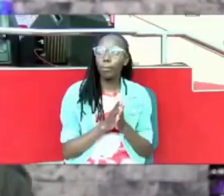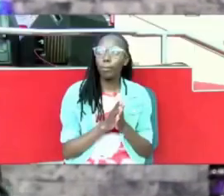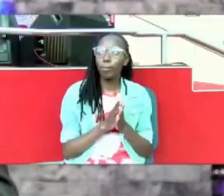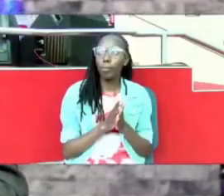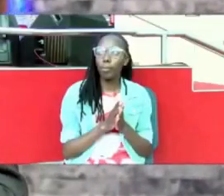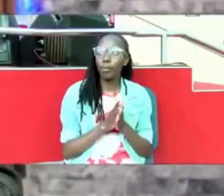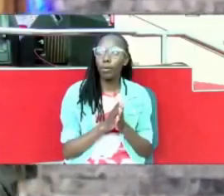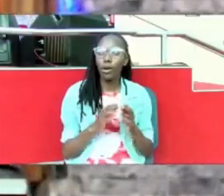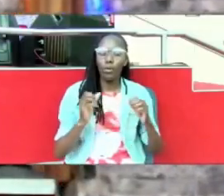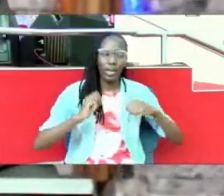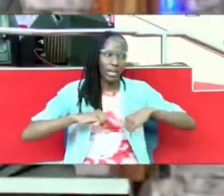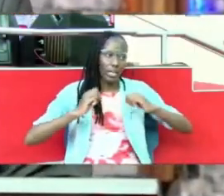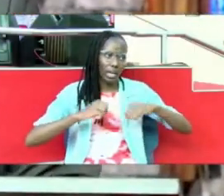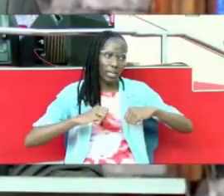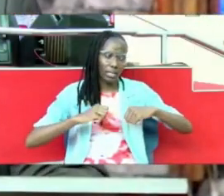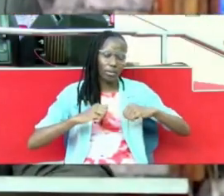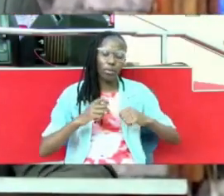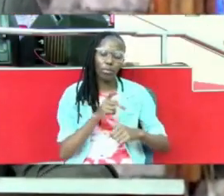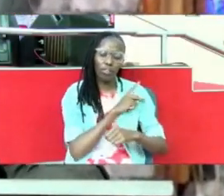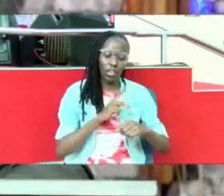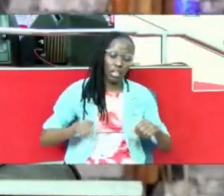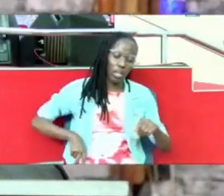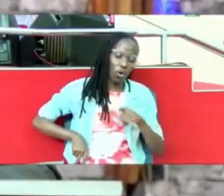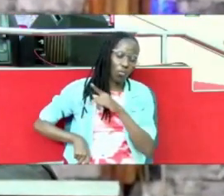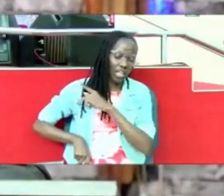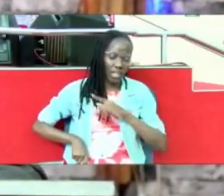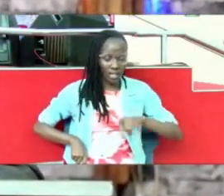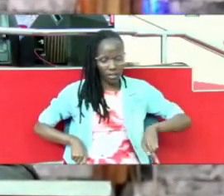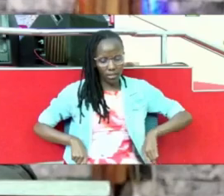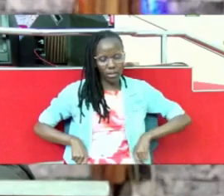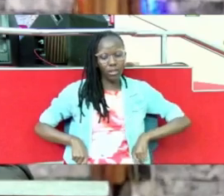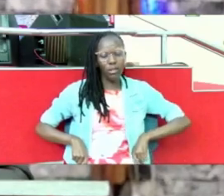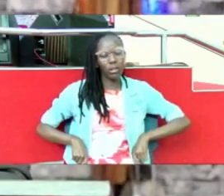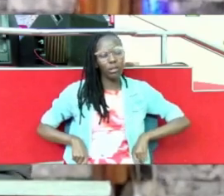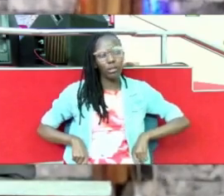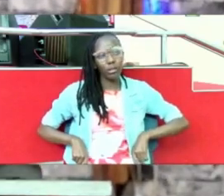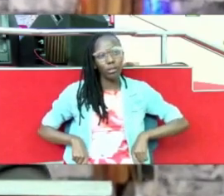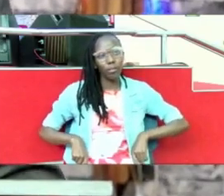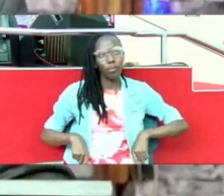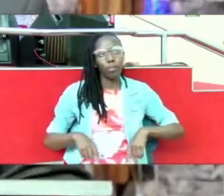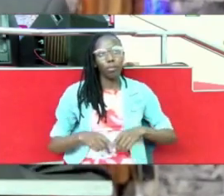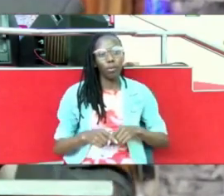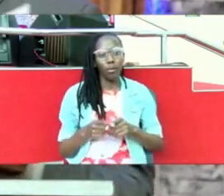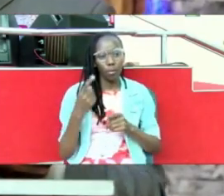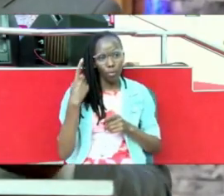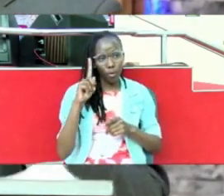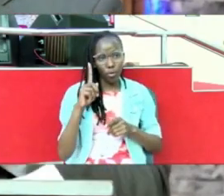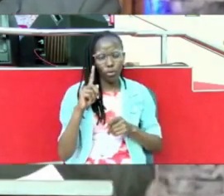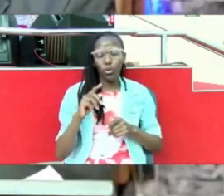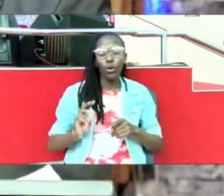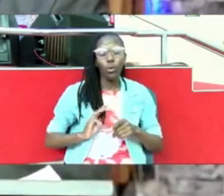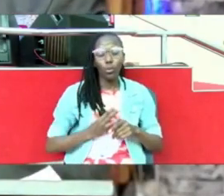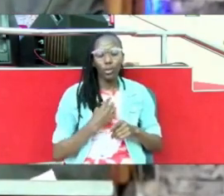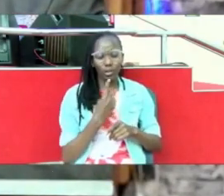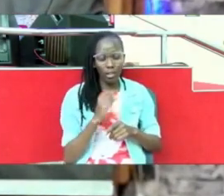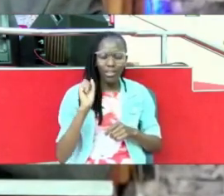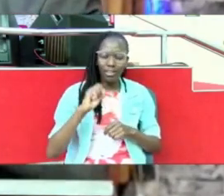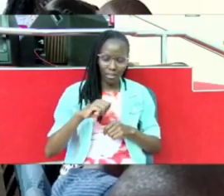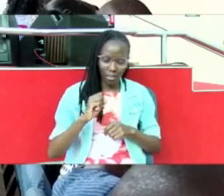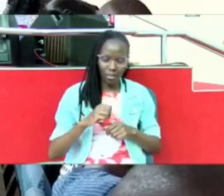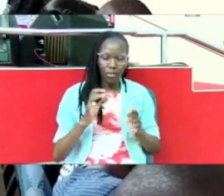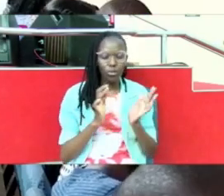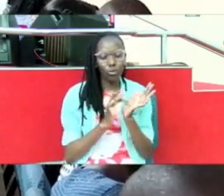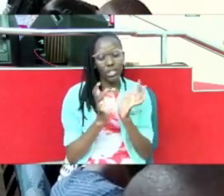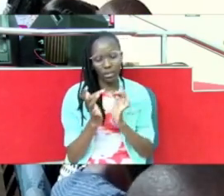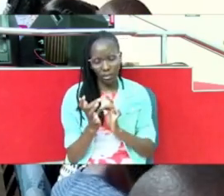a covenant with the King of Kings. Kwa sababu tuko katika agano na mfalme wa wafalme. Because we said yes to Jesus. Kwa sababu